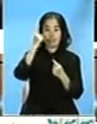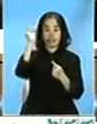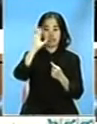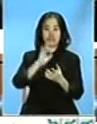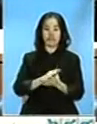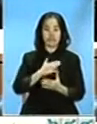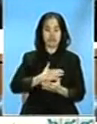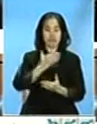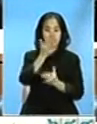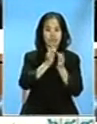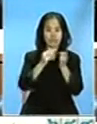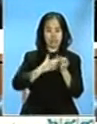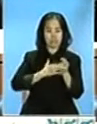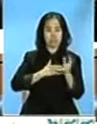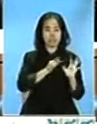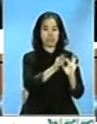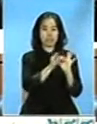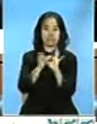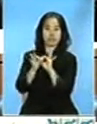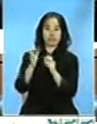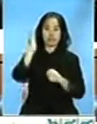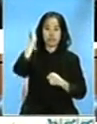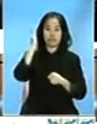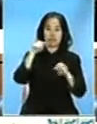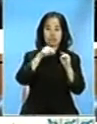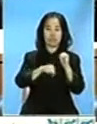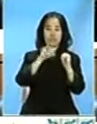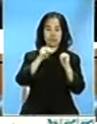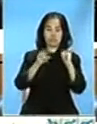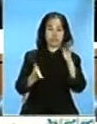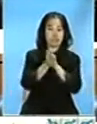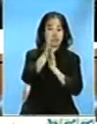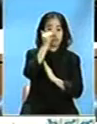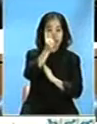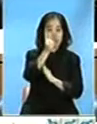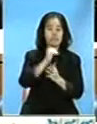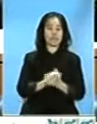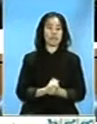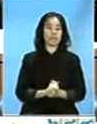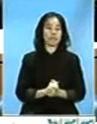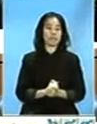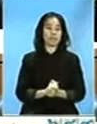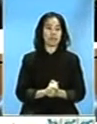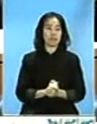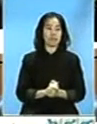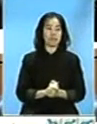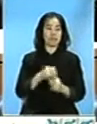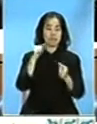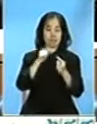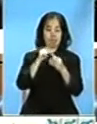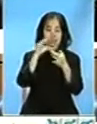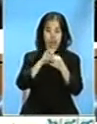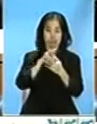านอยู่เพราะว่าของผมนี่มันเกี่ยวเนื่องกันเพราะฉะนั้นคงจะอภิปรายมาตรา3 4ในคราวเดียวกันไปเลยท่านประธานอนุญาตนะครับโดยหลักการ